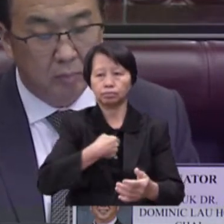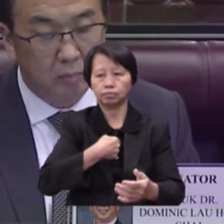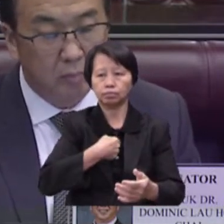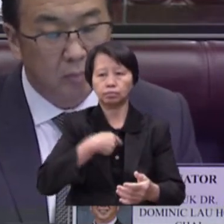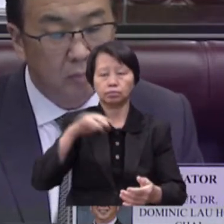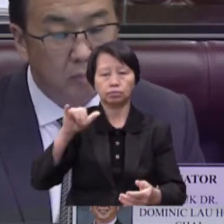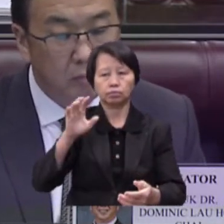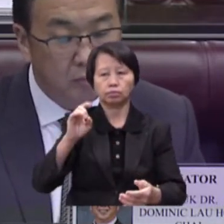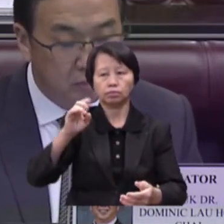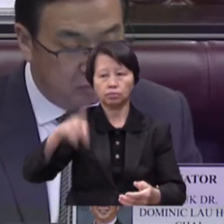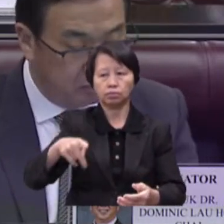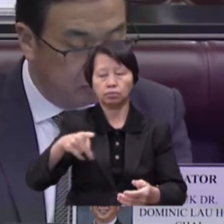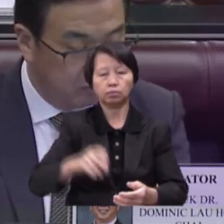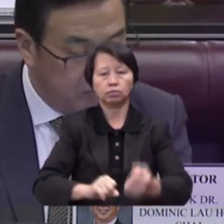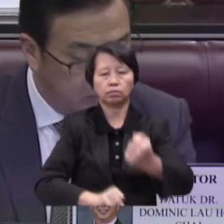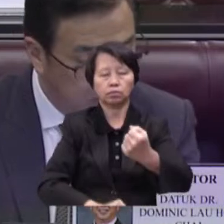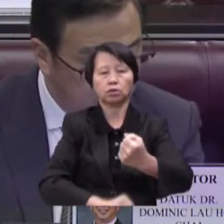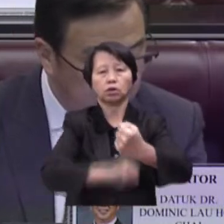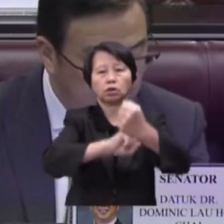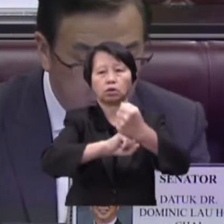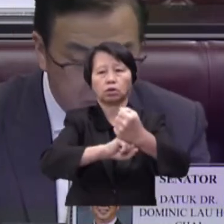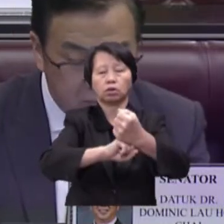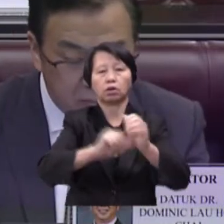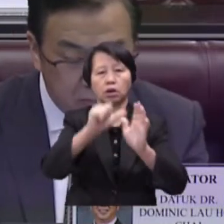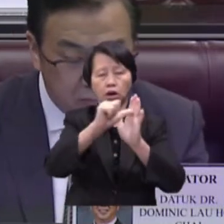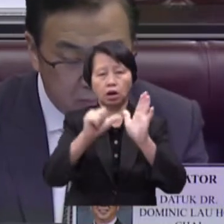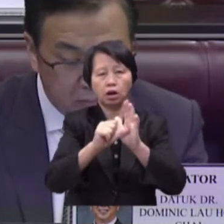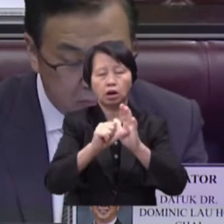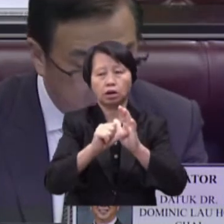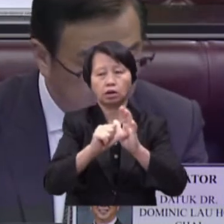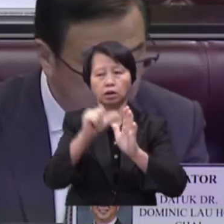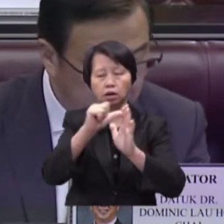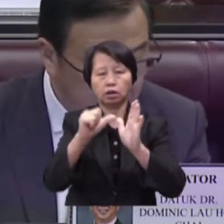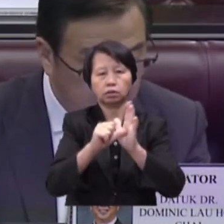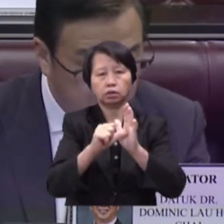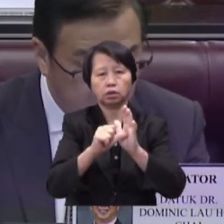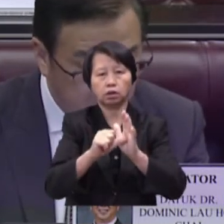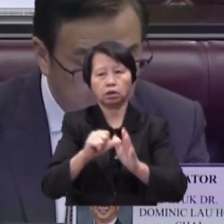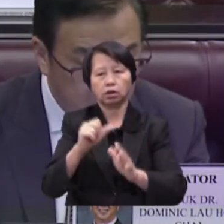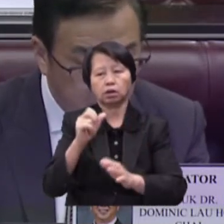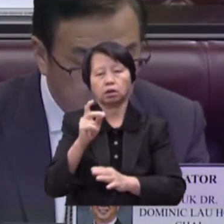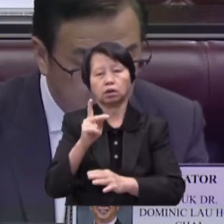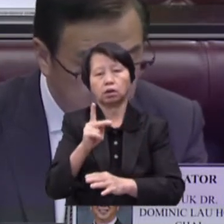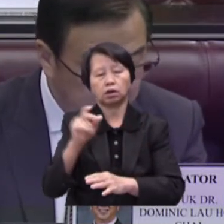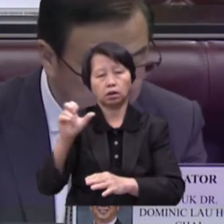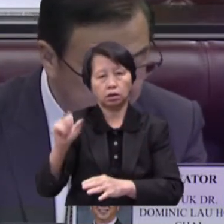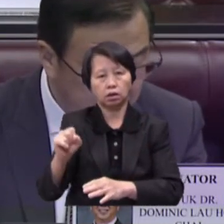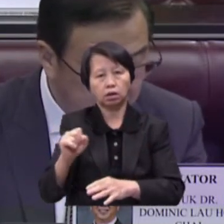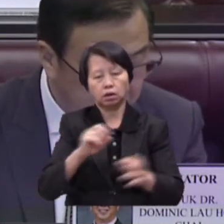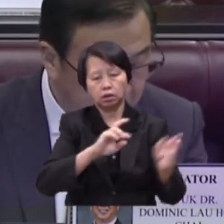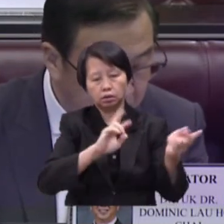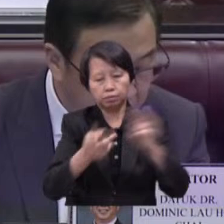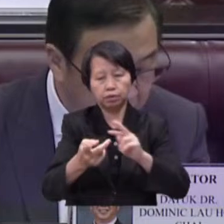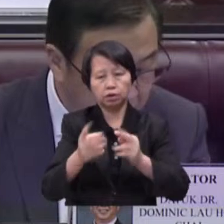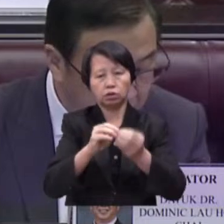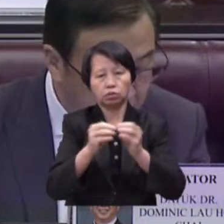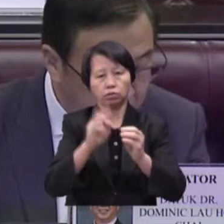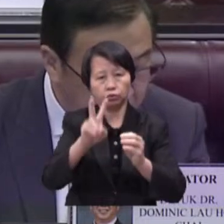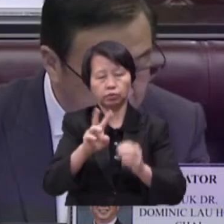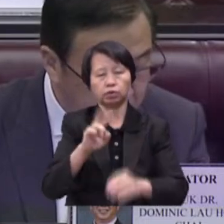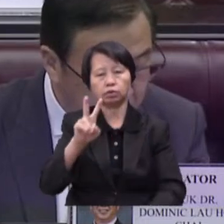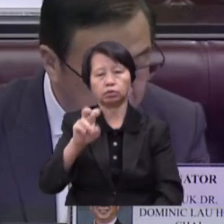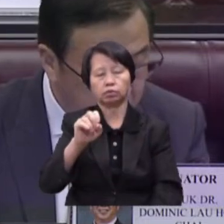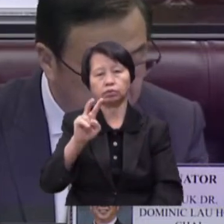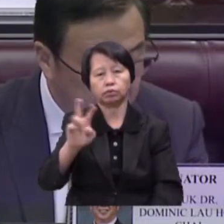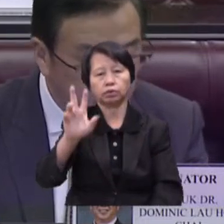yang dipertual yang pindahan atau dua 20